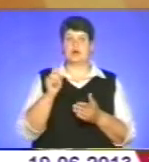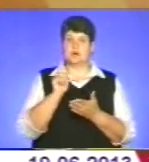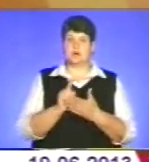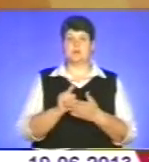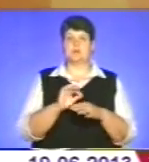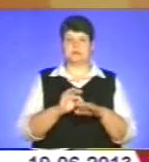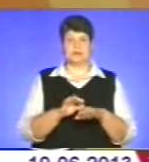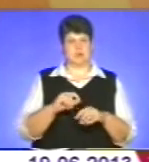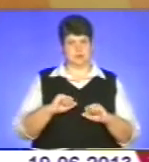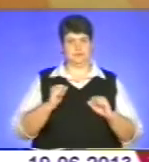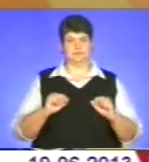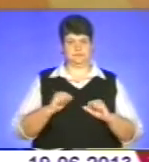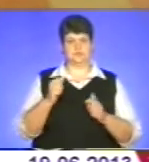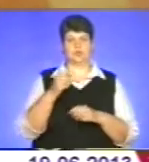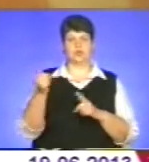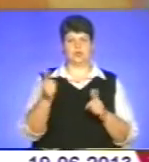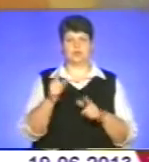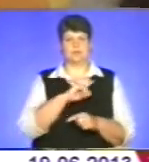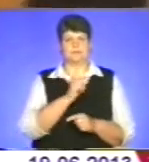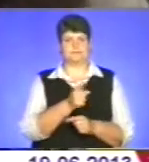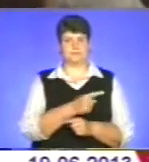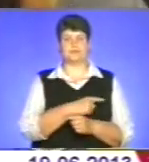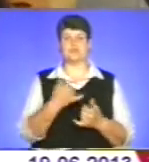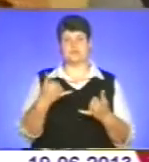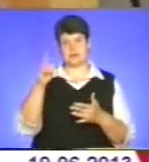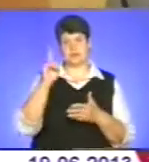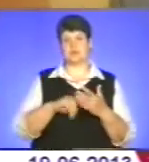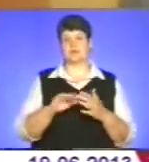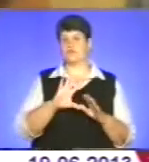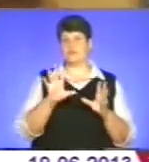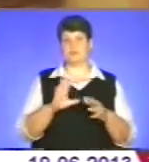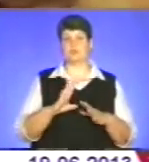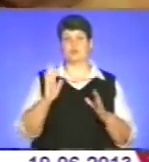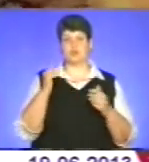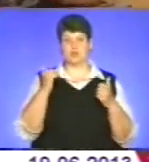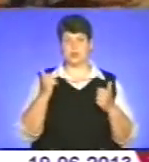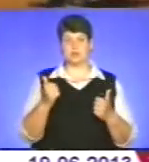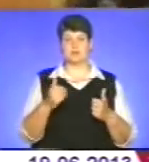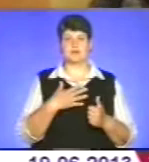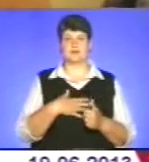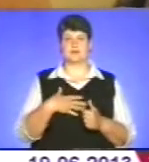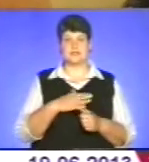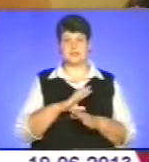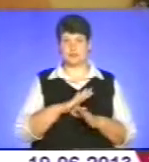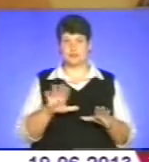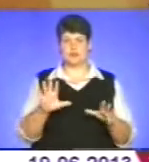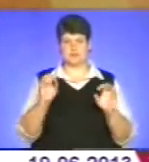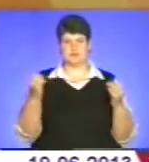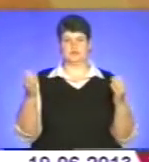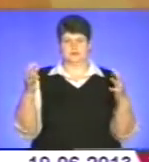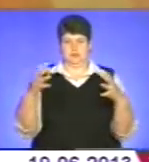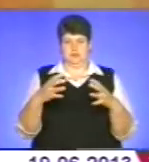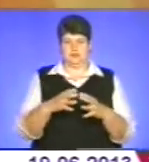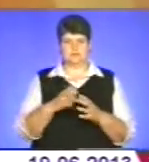готувалися насичено. Зараз, надіюсь, все буде добре, не буду хвилюватись, все зберуся і